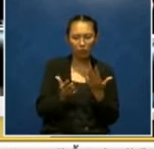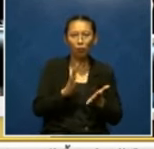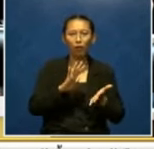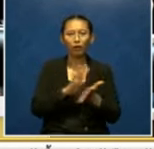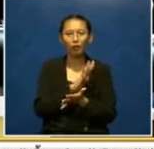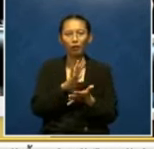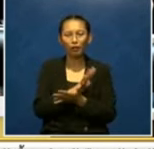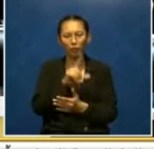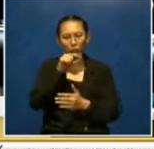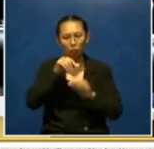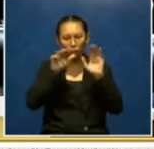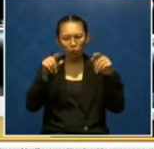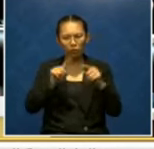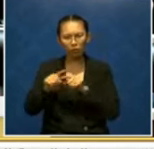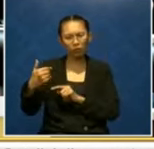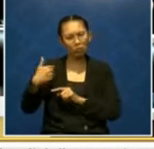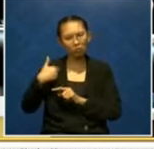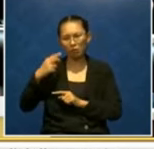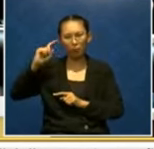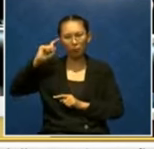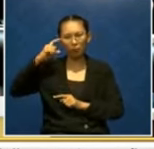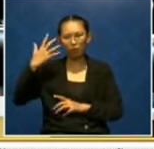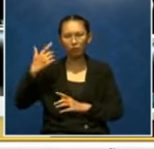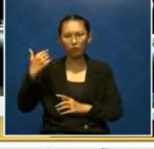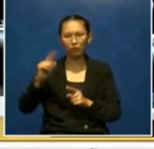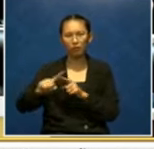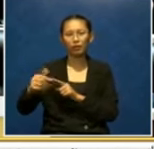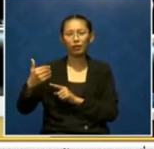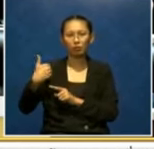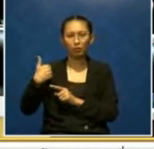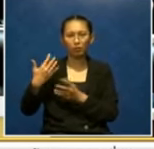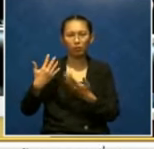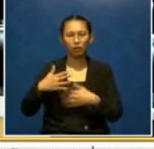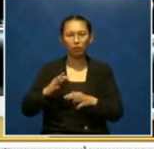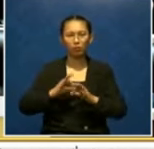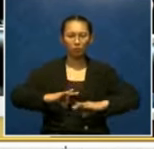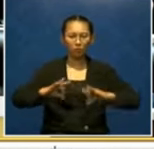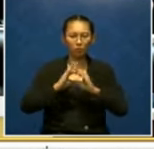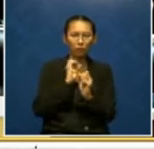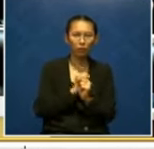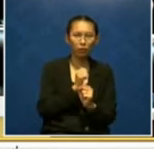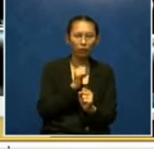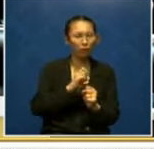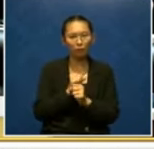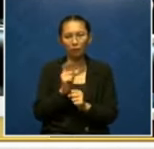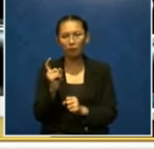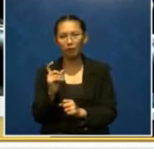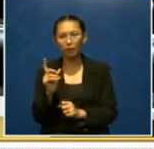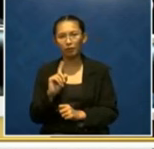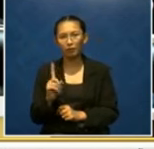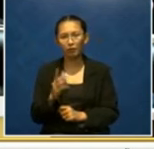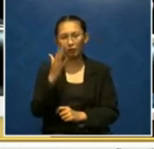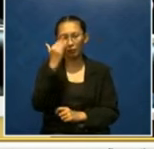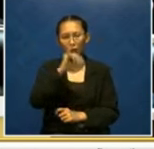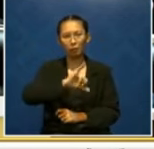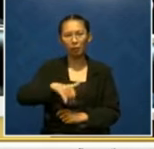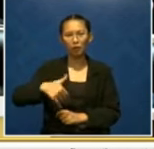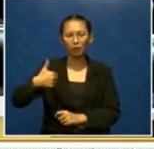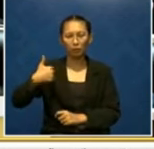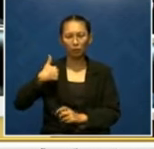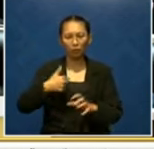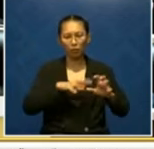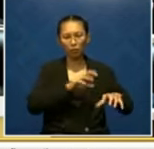ที่สปก.นศร.นศ3ว่าที่ดินนั้นๆสามารถออกโฉนดได้หรือไม่เพราะอย่างบางพื้นที่ที่ดินสปก.